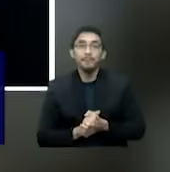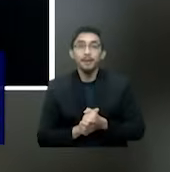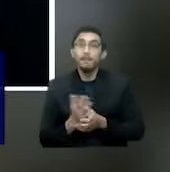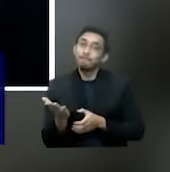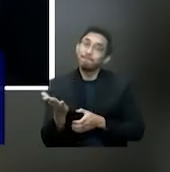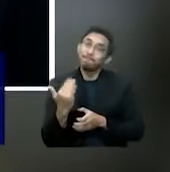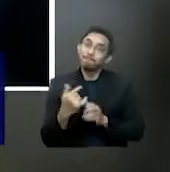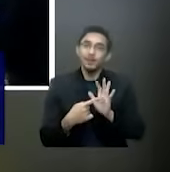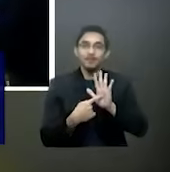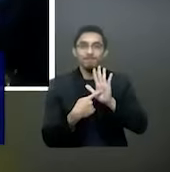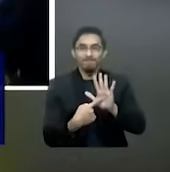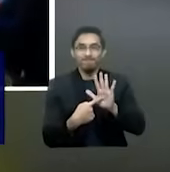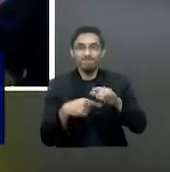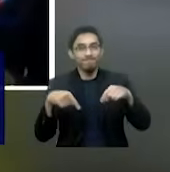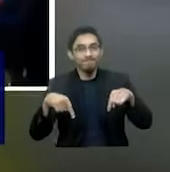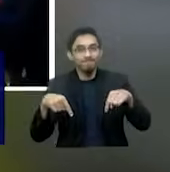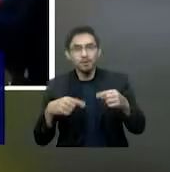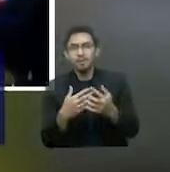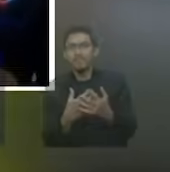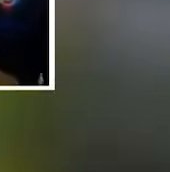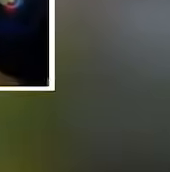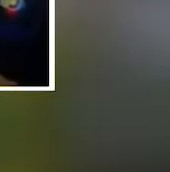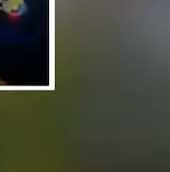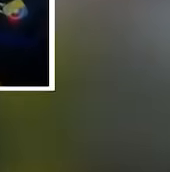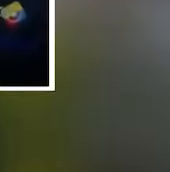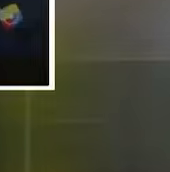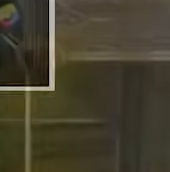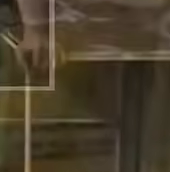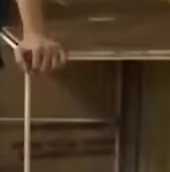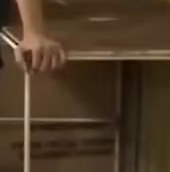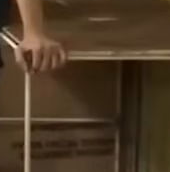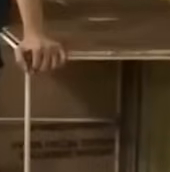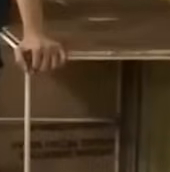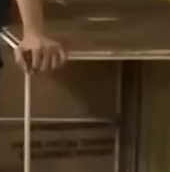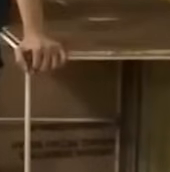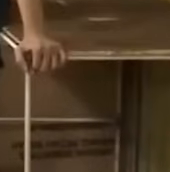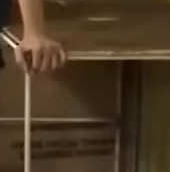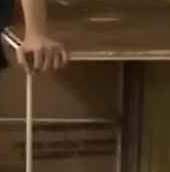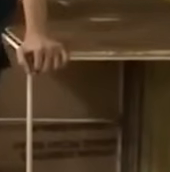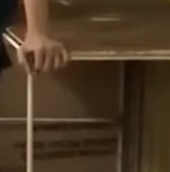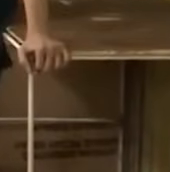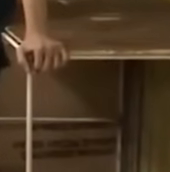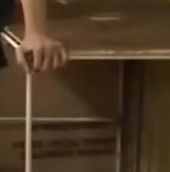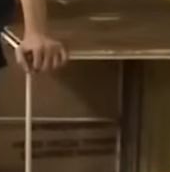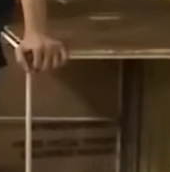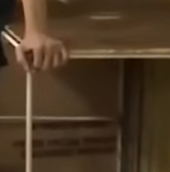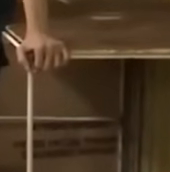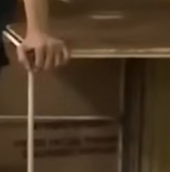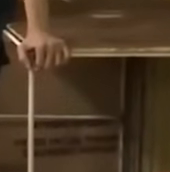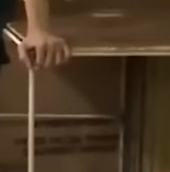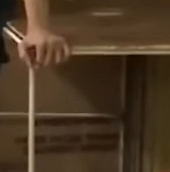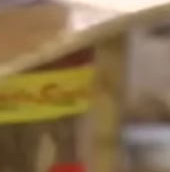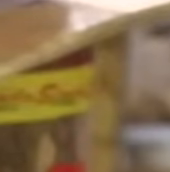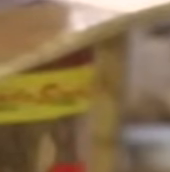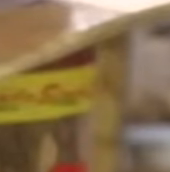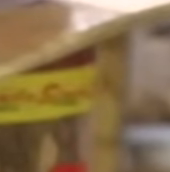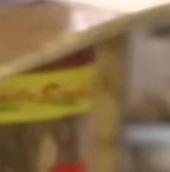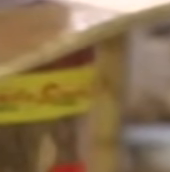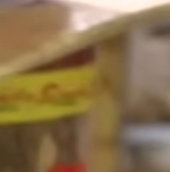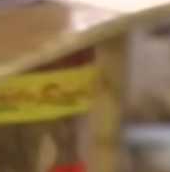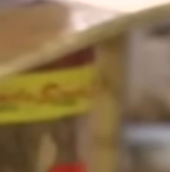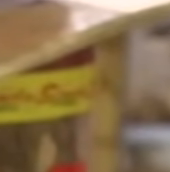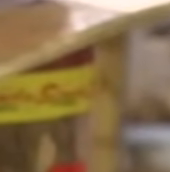menjadi favorit masyarakat atau diburu masyarakat untuk dibeli. Ini dia, ada